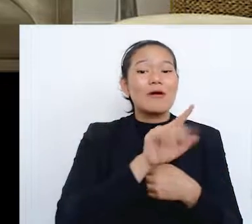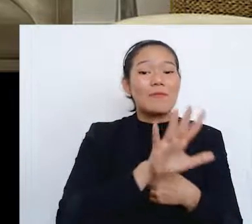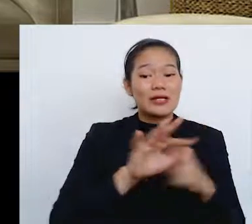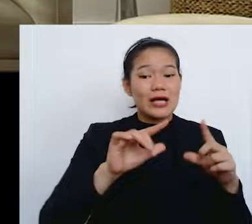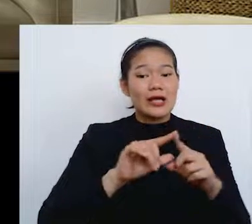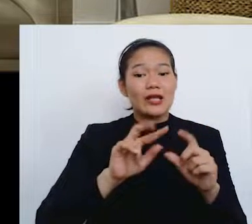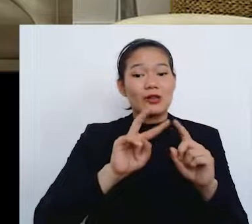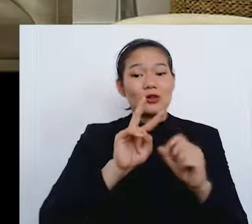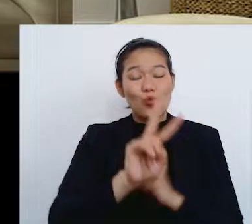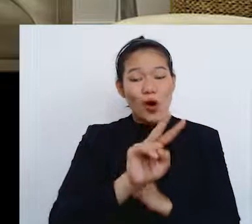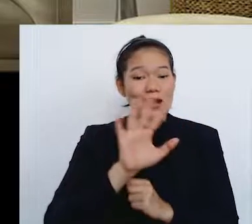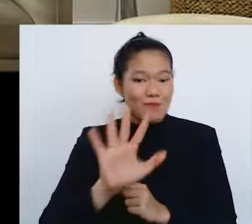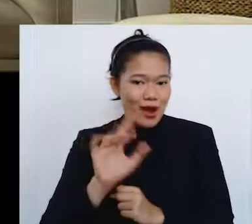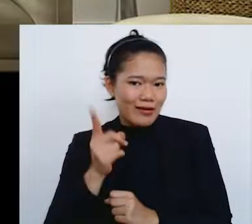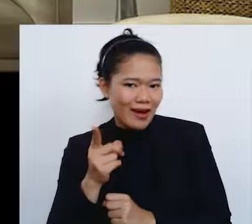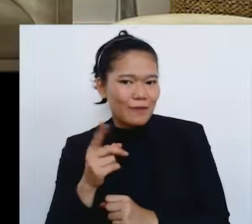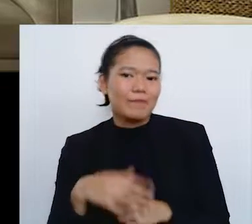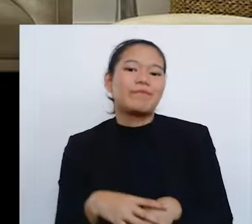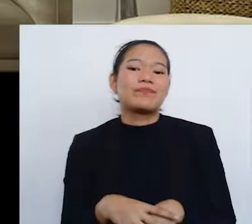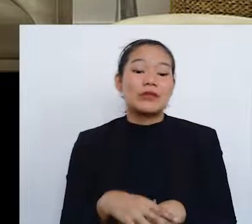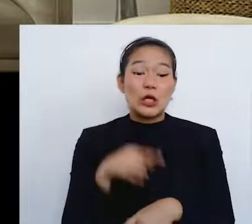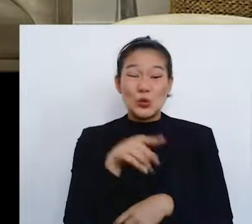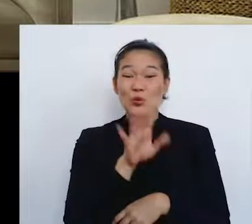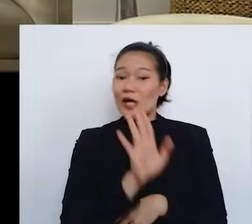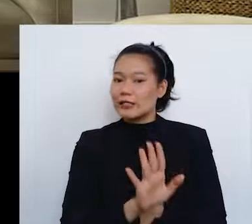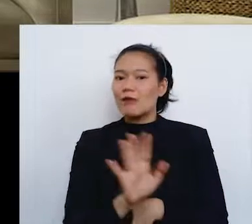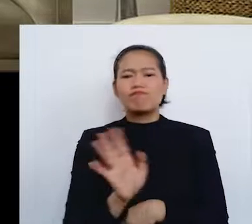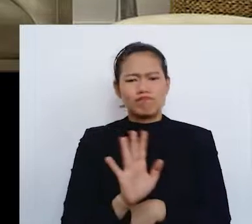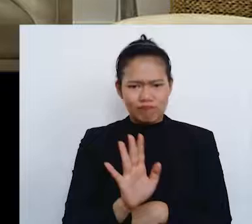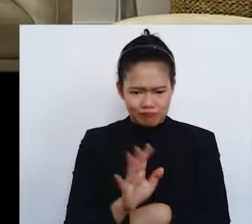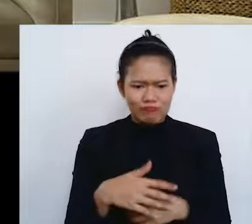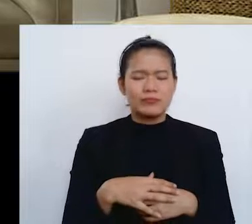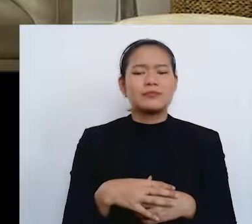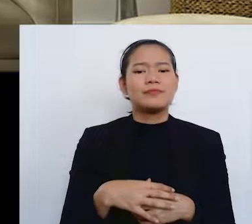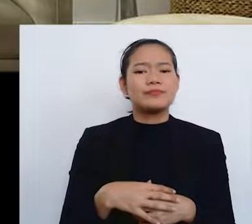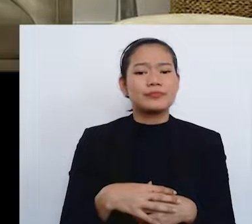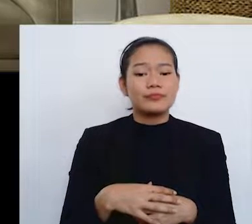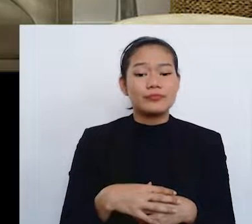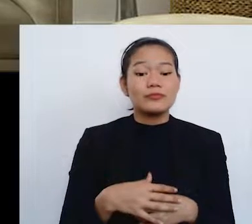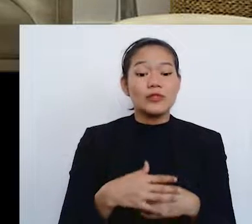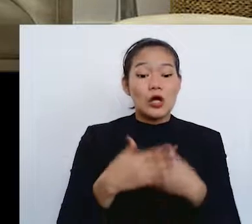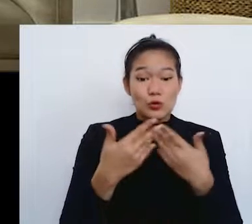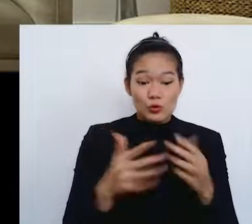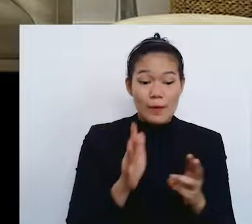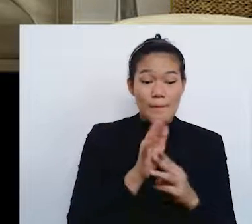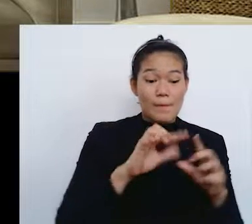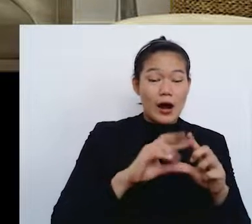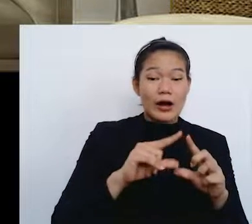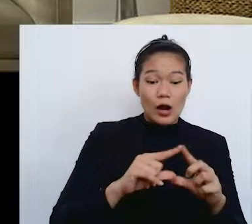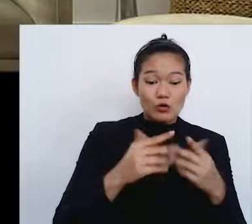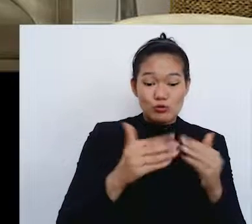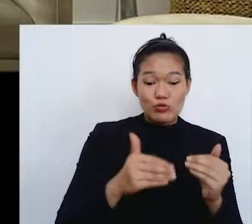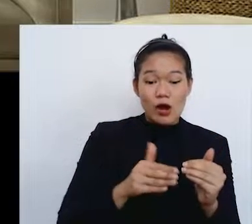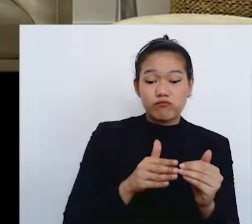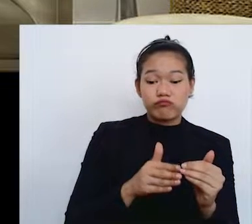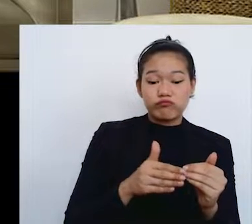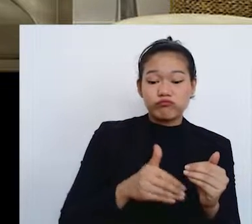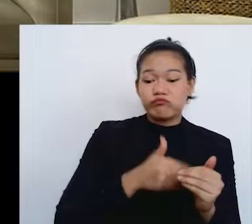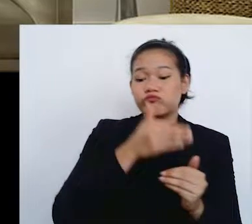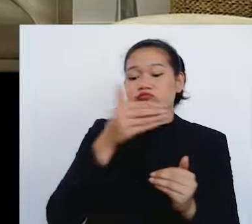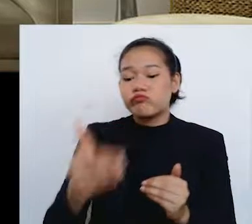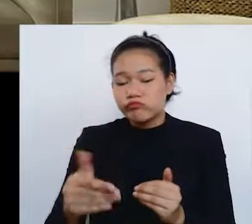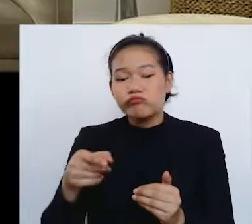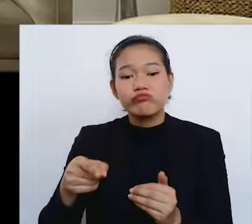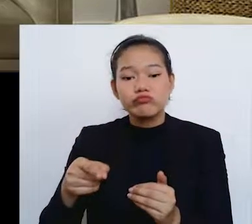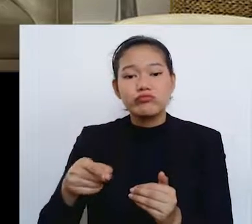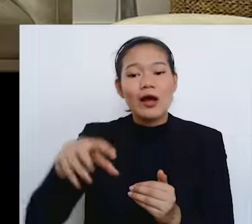yang ke-25. Dan bahkan tidak hanya itu, setelah mereka melewati Mara, lalu